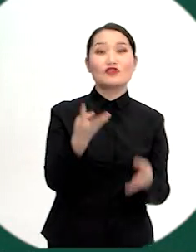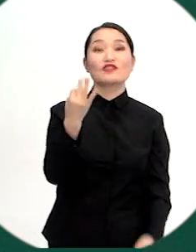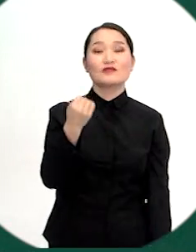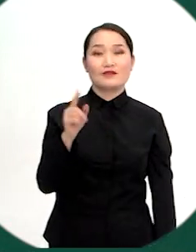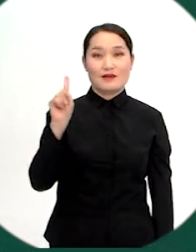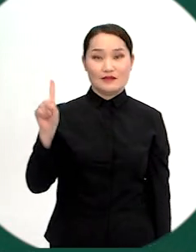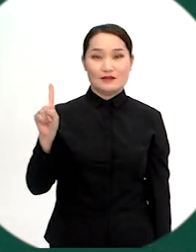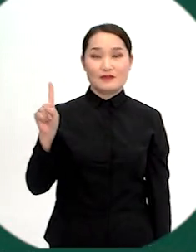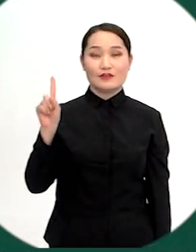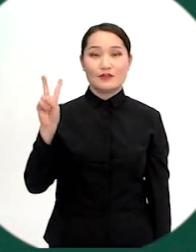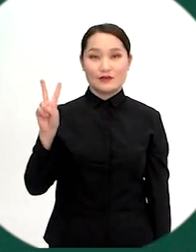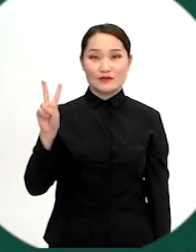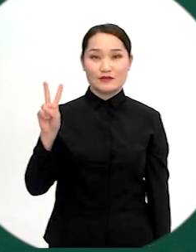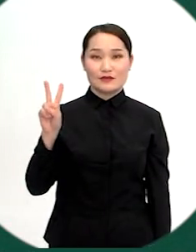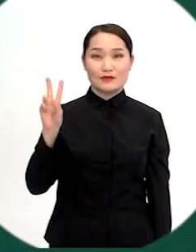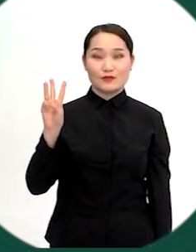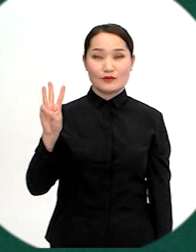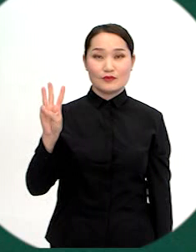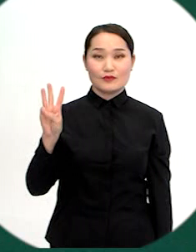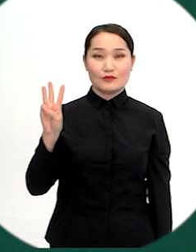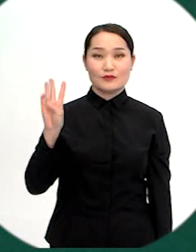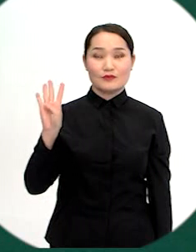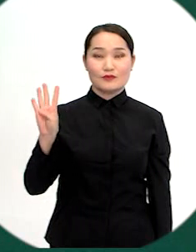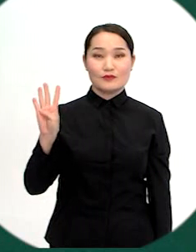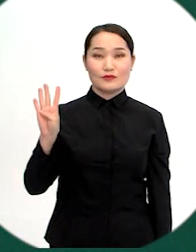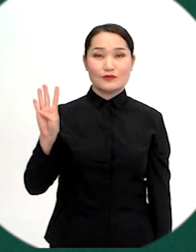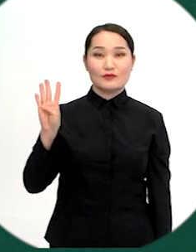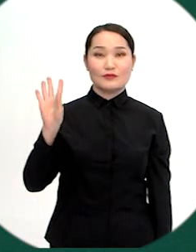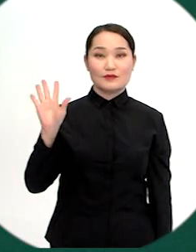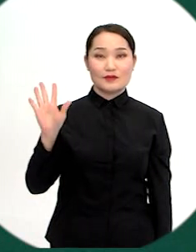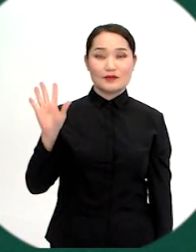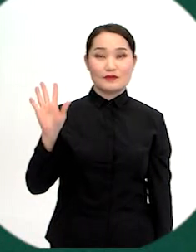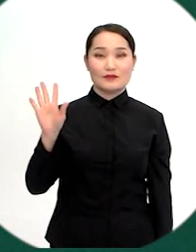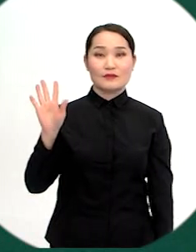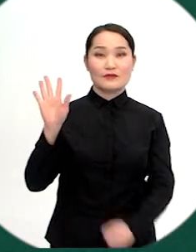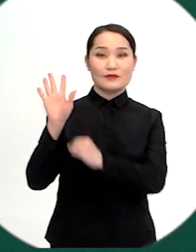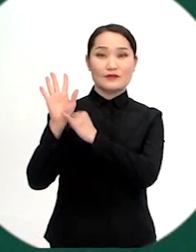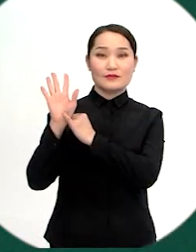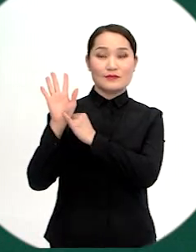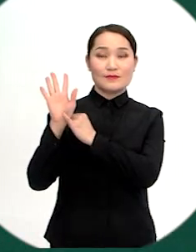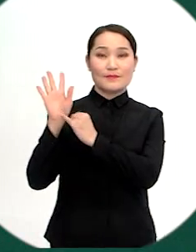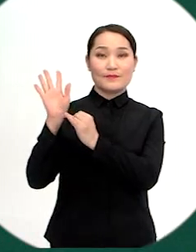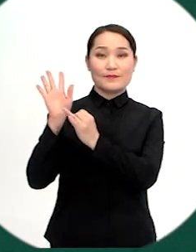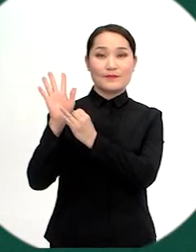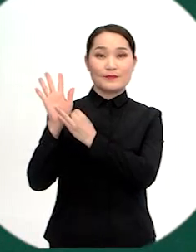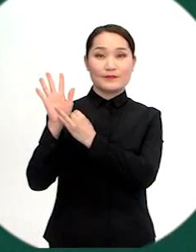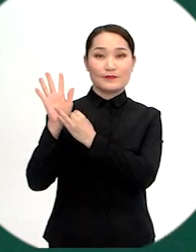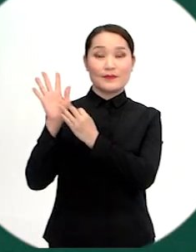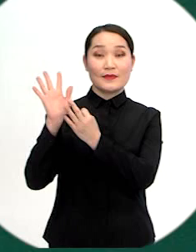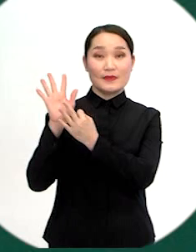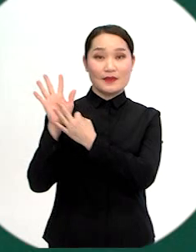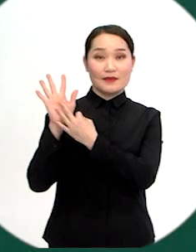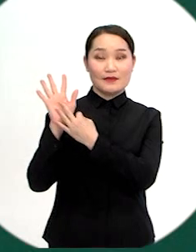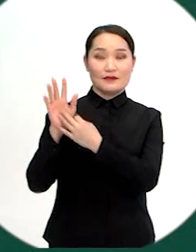тоолцгоё. 1, 2, 3, 4, 5, 6,